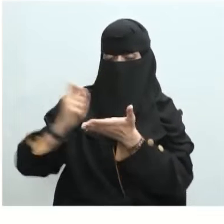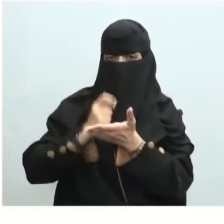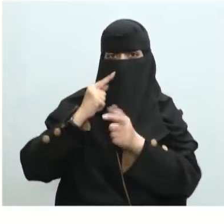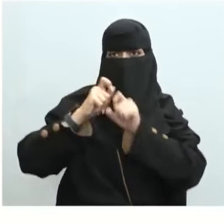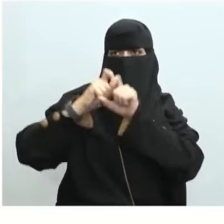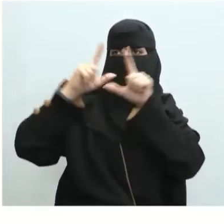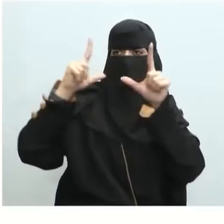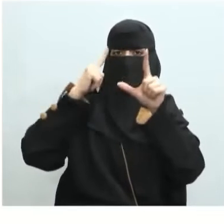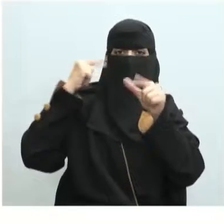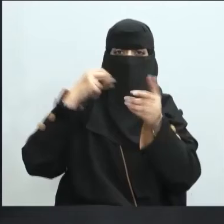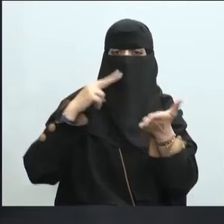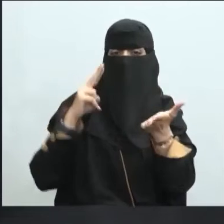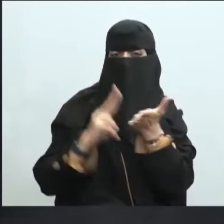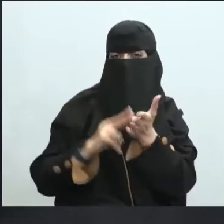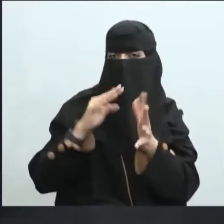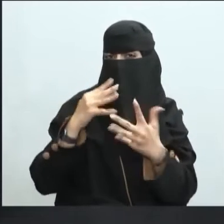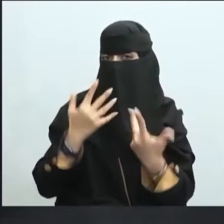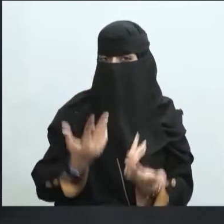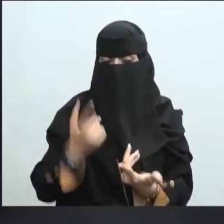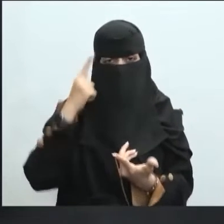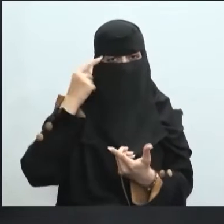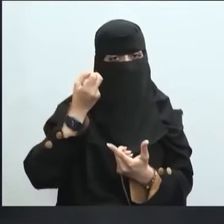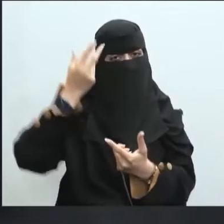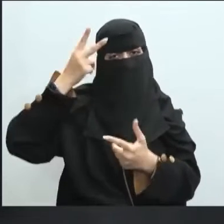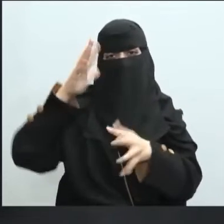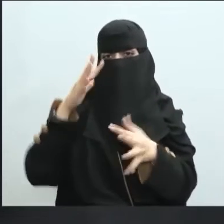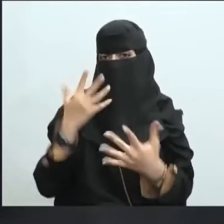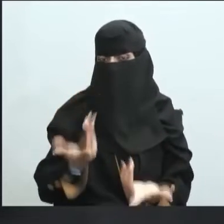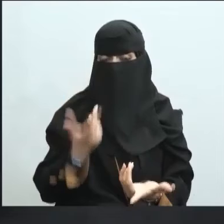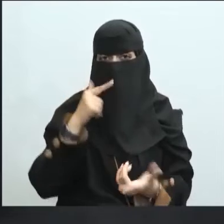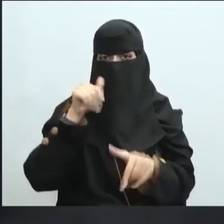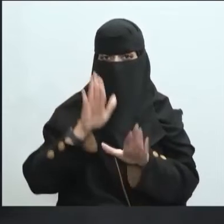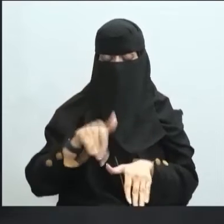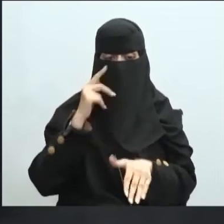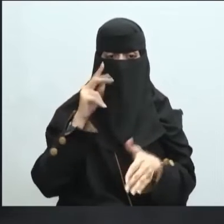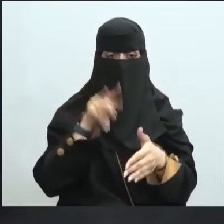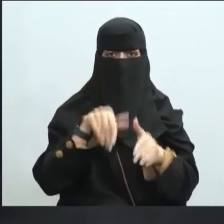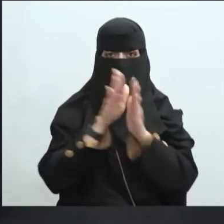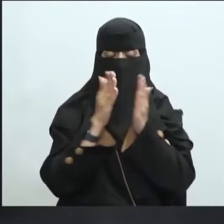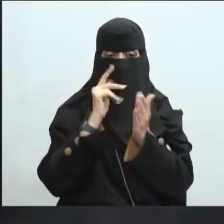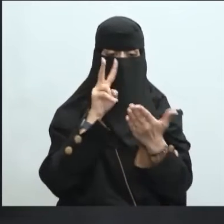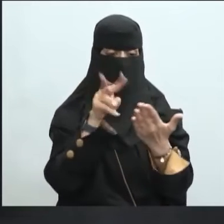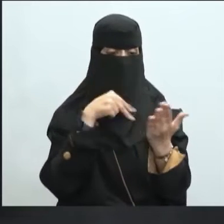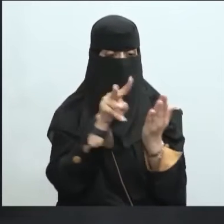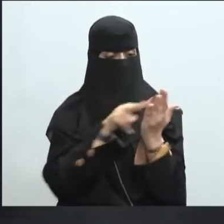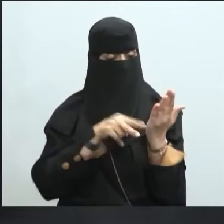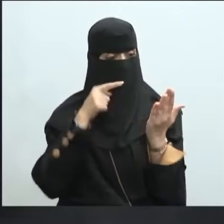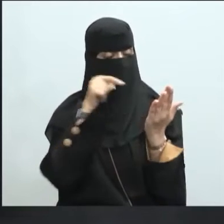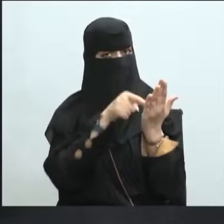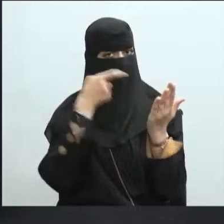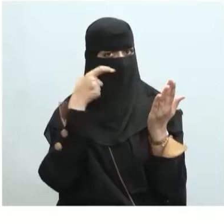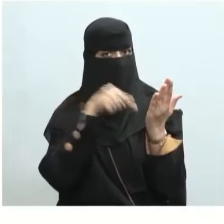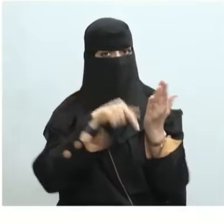يعبر عنها رؤيه الاديب للاشياء والظواهر طبعا القارئ يرى كيف يرى الاديب او تعبير تعبير الاديب عن